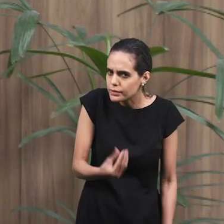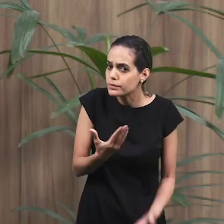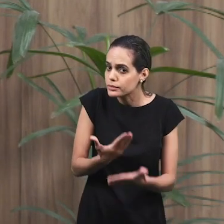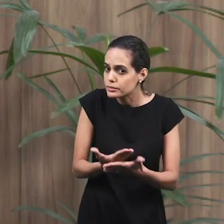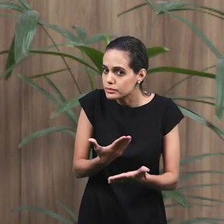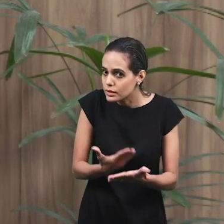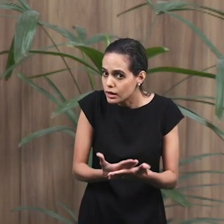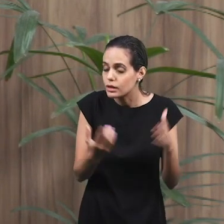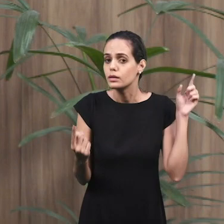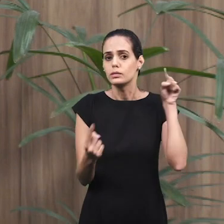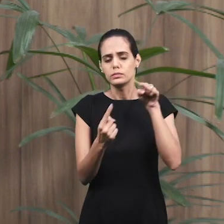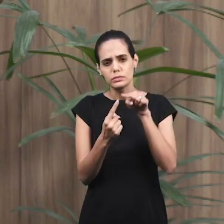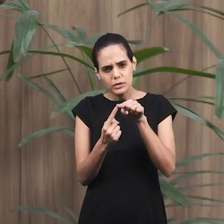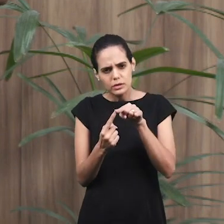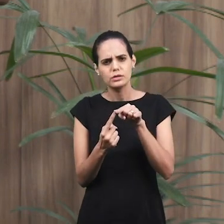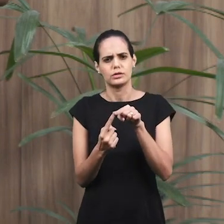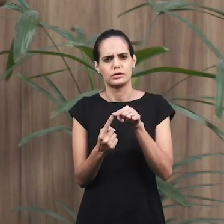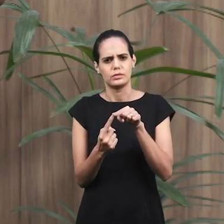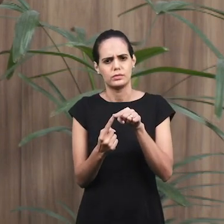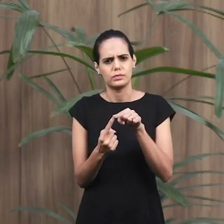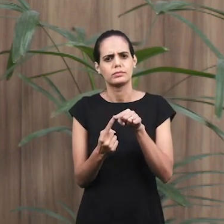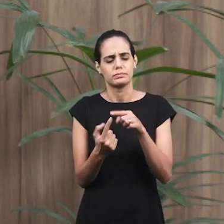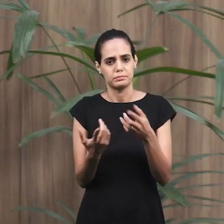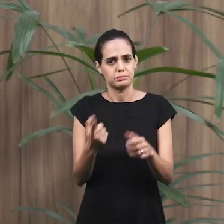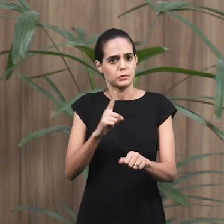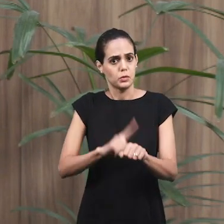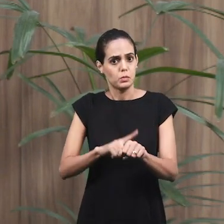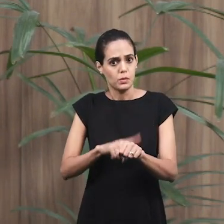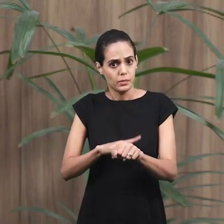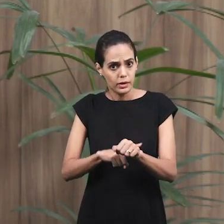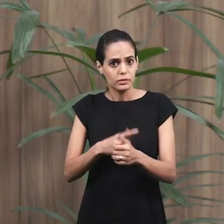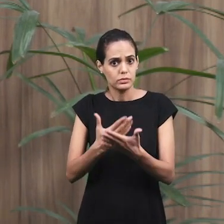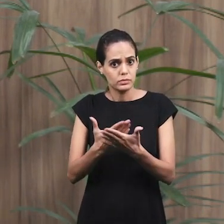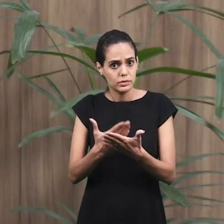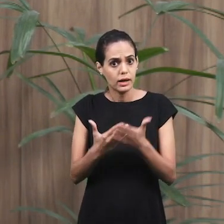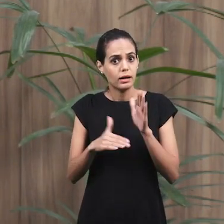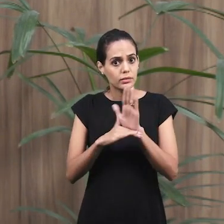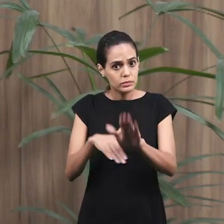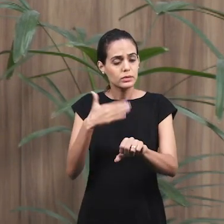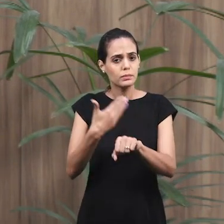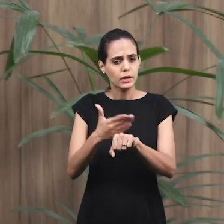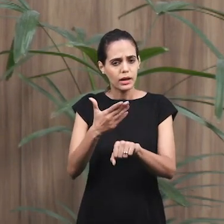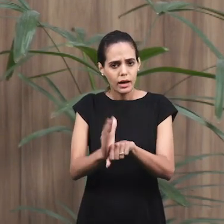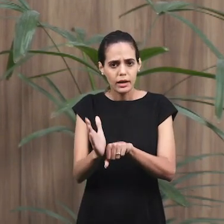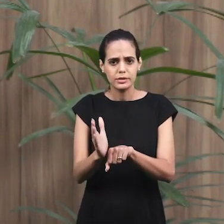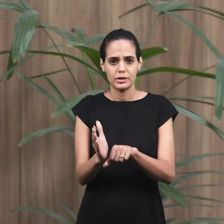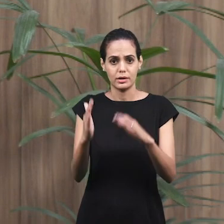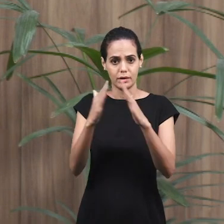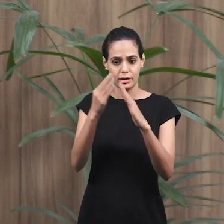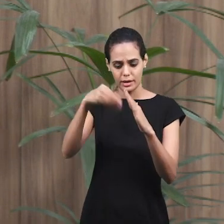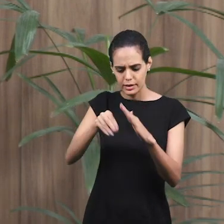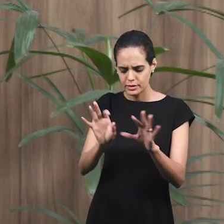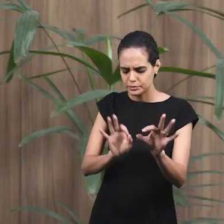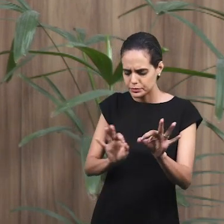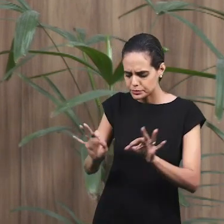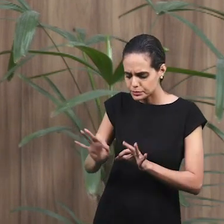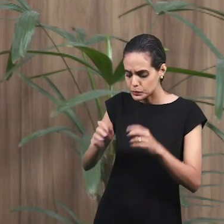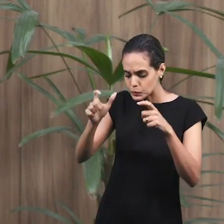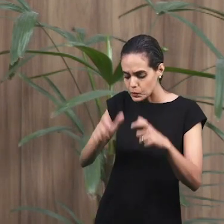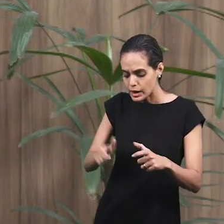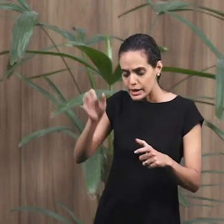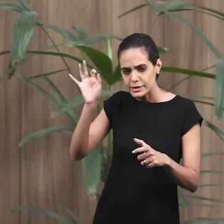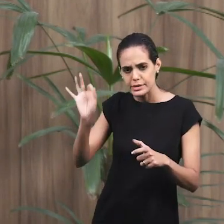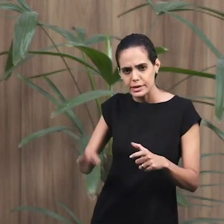objectifs dans ces orientations. Ils ont besoin d'aide pratique. Nous allons organiser un endroit dans la maison pour étudier et ne pas laisser qu'ils